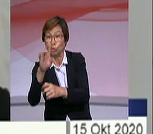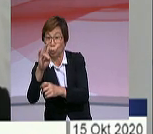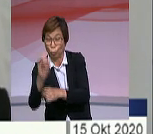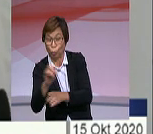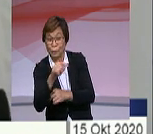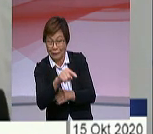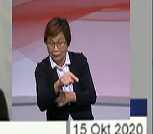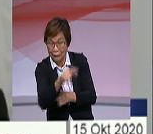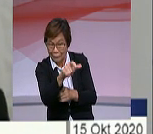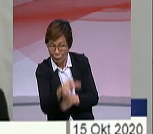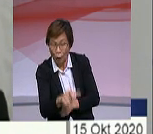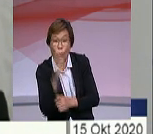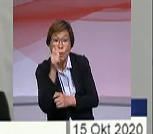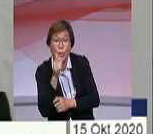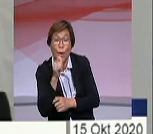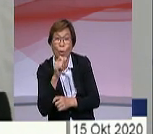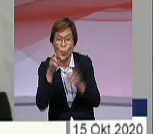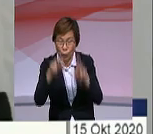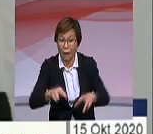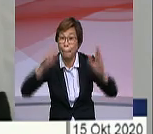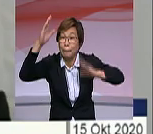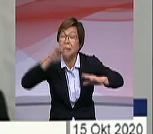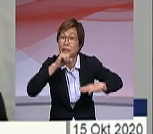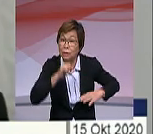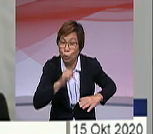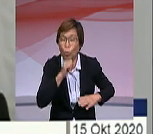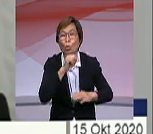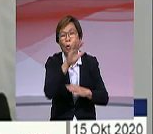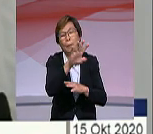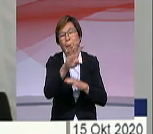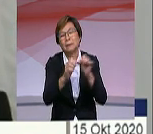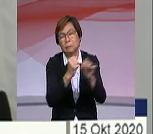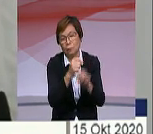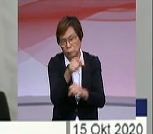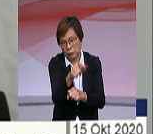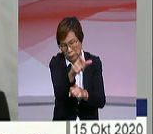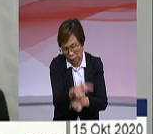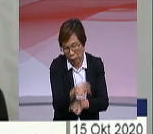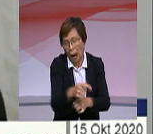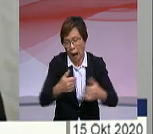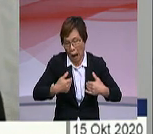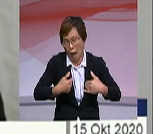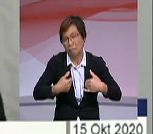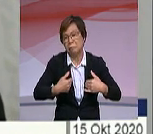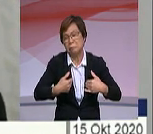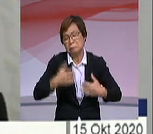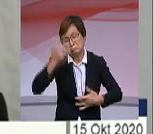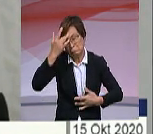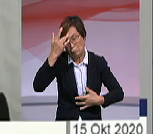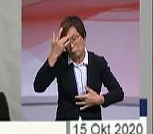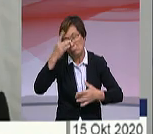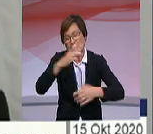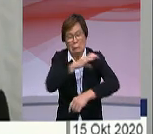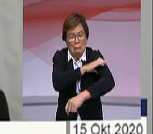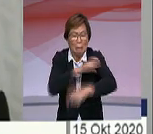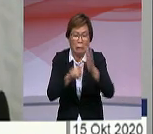12,170, seorang perempuan warga negara berusia 54 tahun yang mempunyai latar belakang penyakit darah